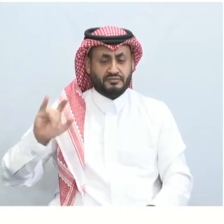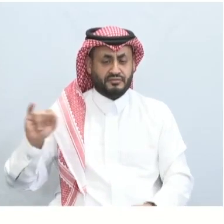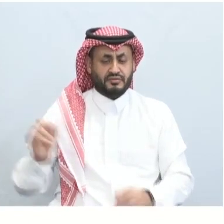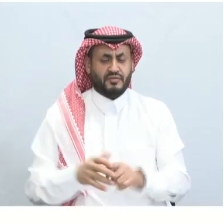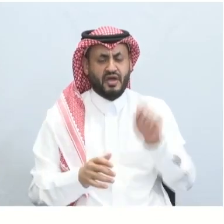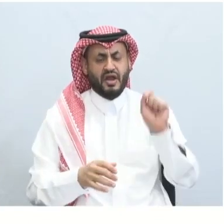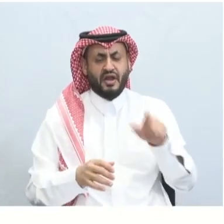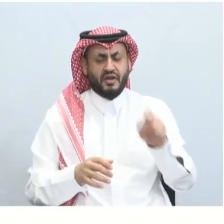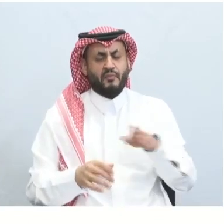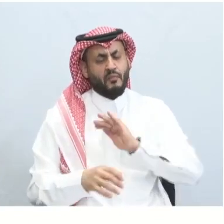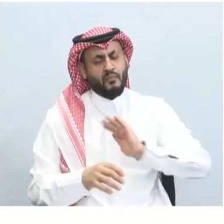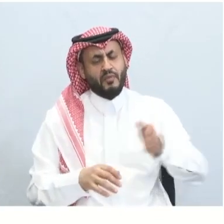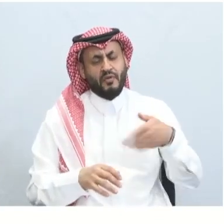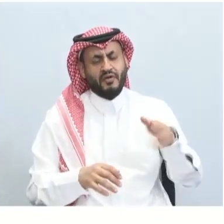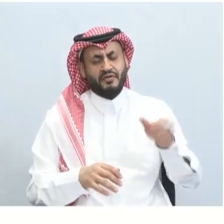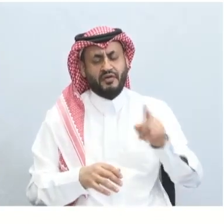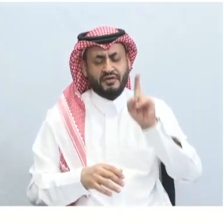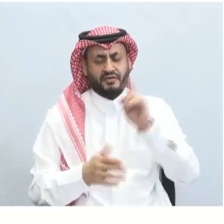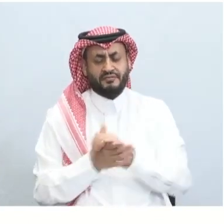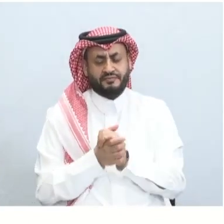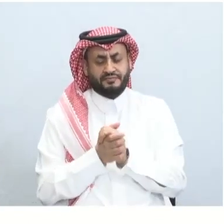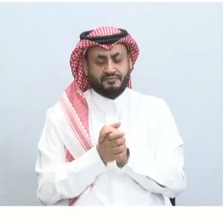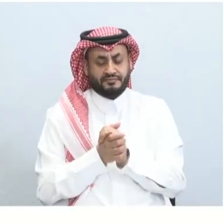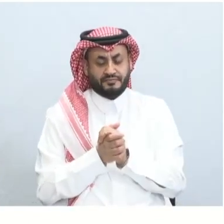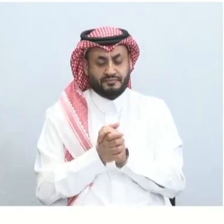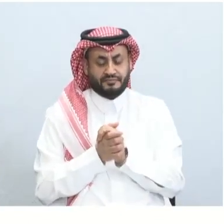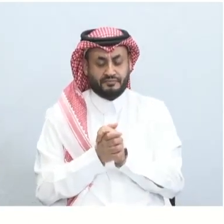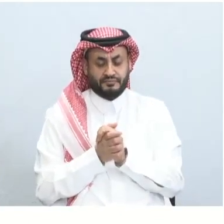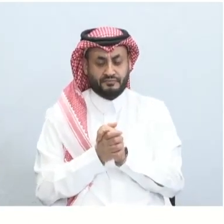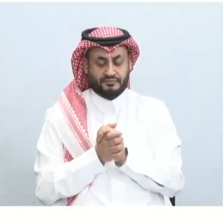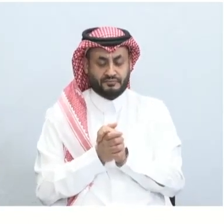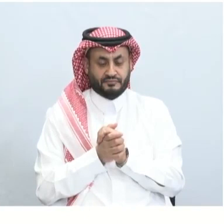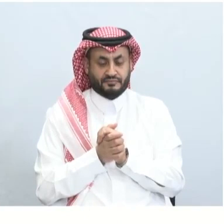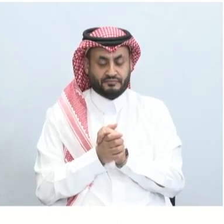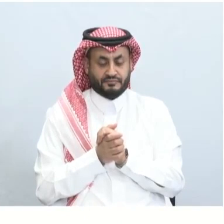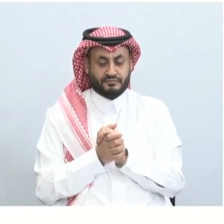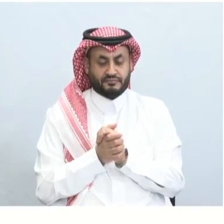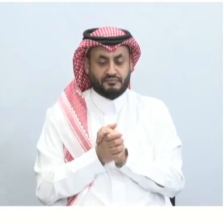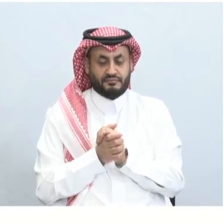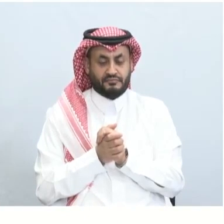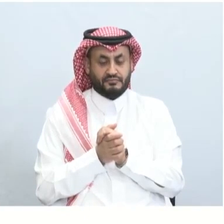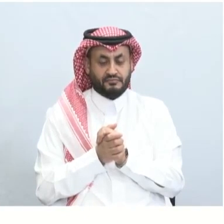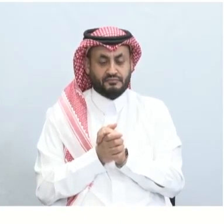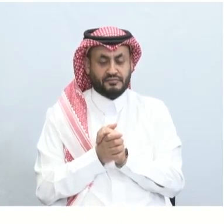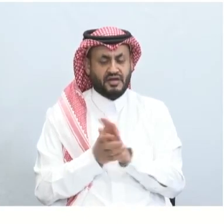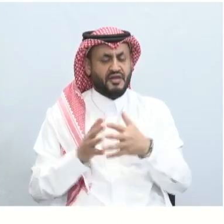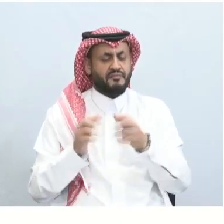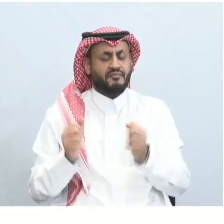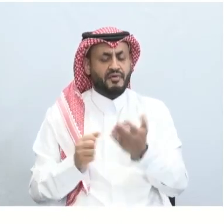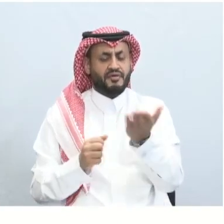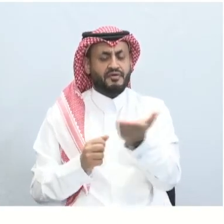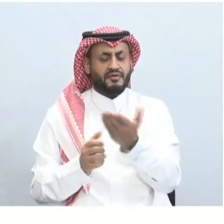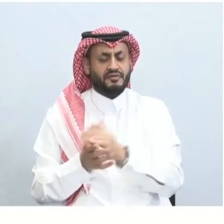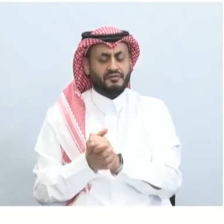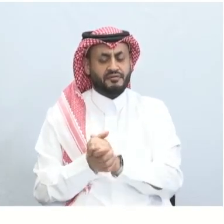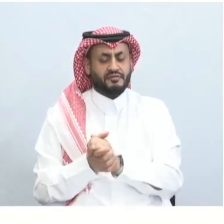فهو مبعد ومرج مبعد عن الله تعالى هذا الشيطان فاذا ما معنى اعوذ بالله